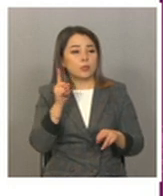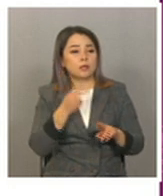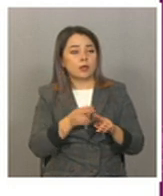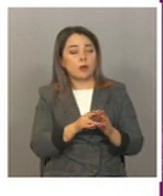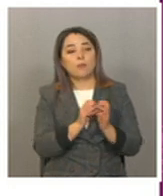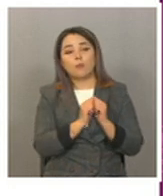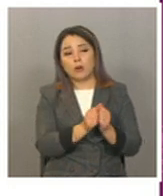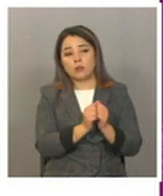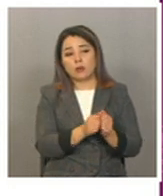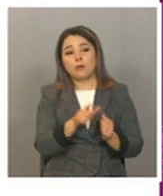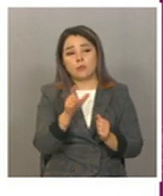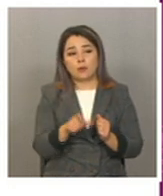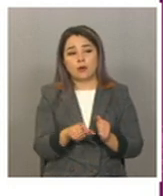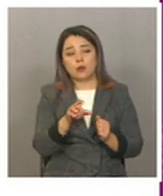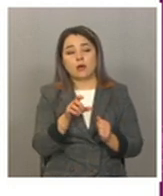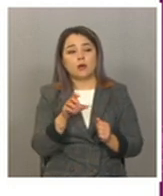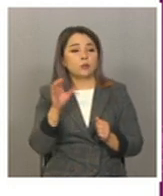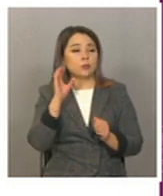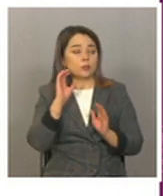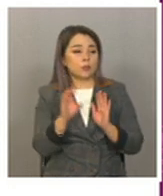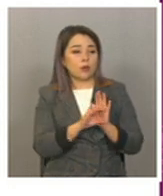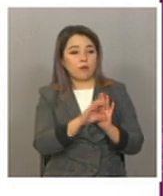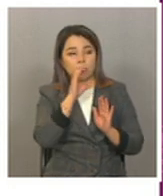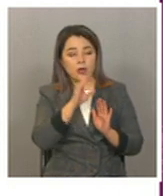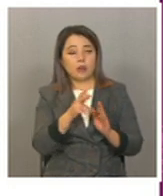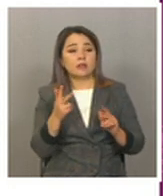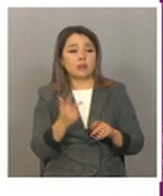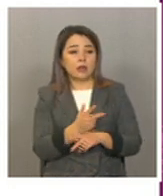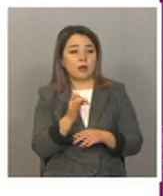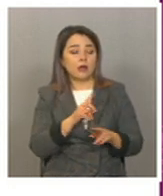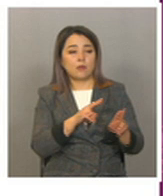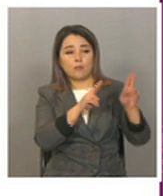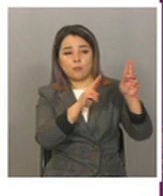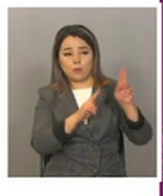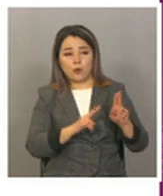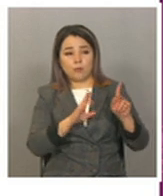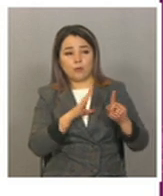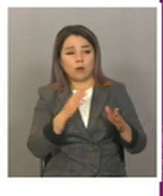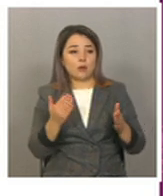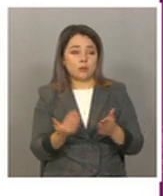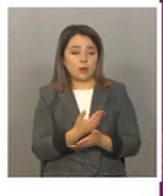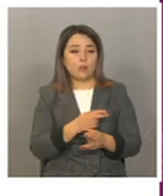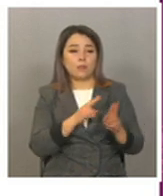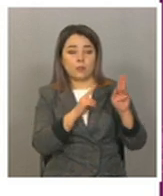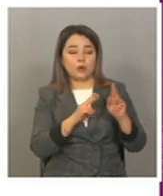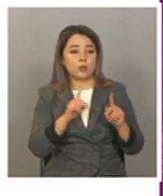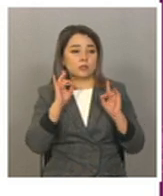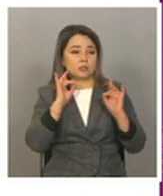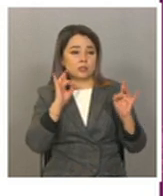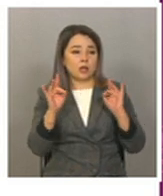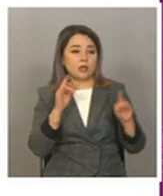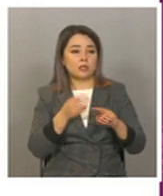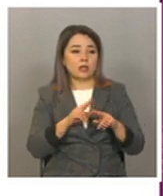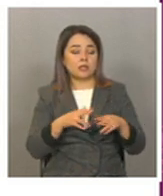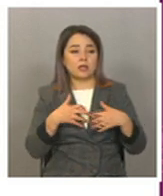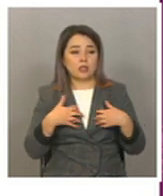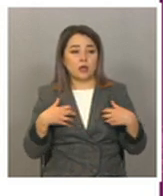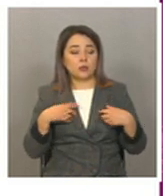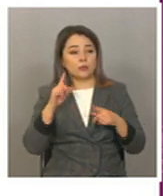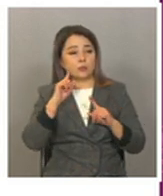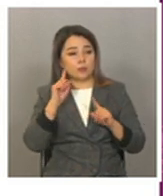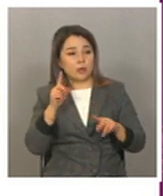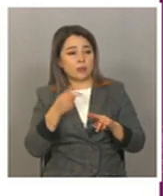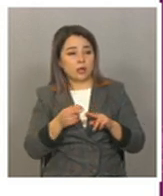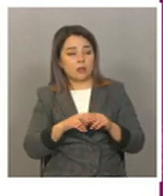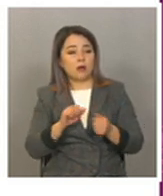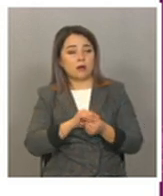человека волчица? И в третий раз выстрелил Бастон в воздух, и снова пуля просвистела над головой зверя. Каменные завалы